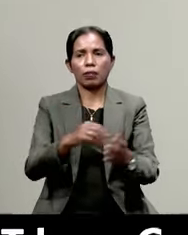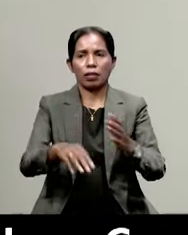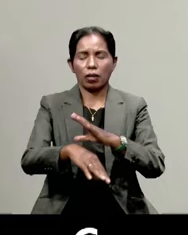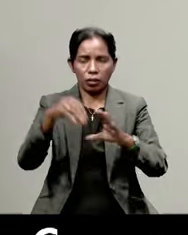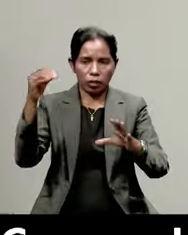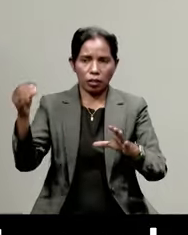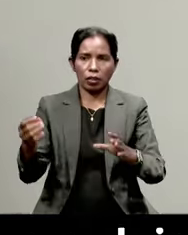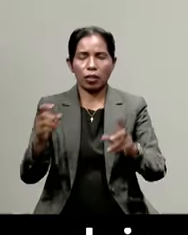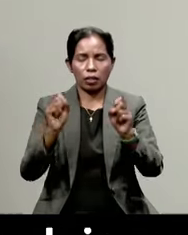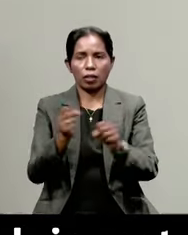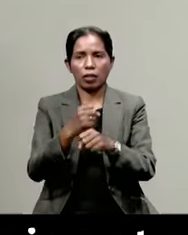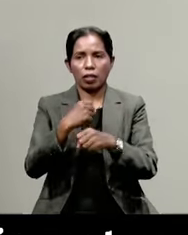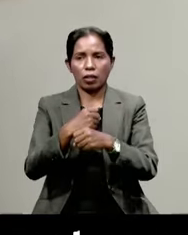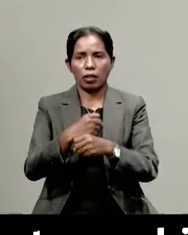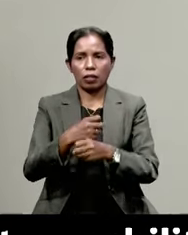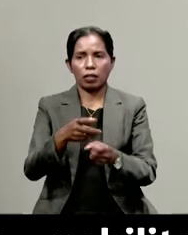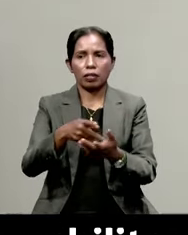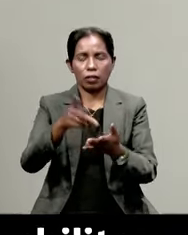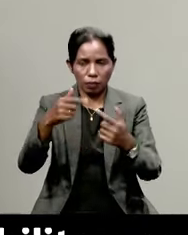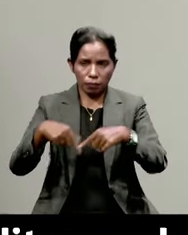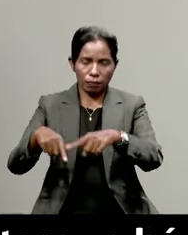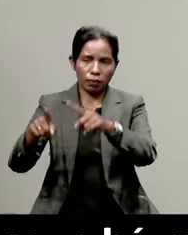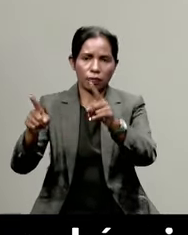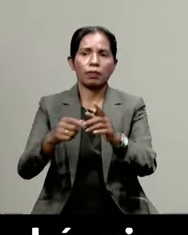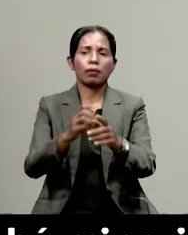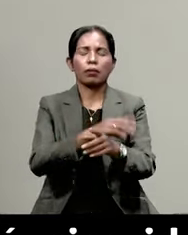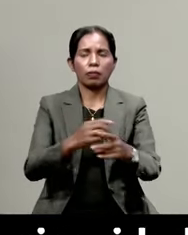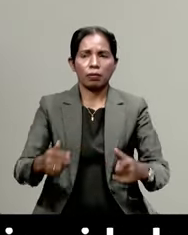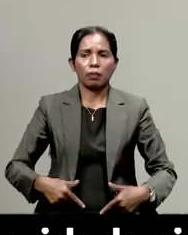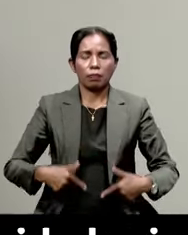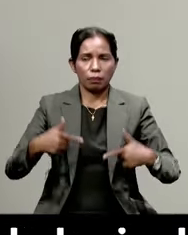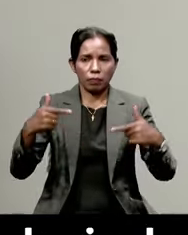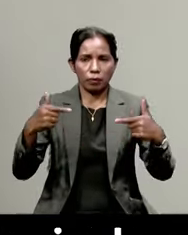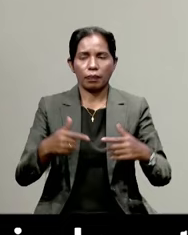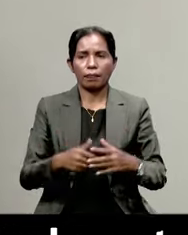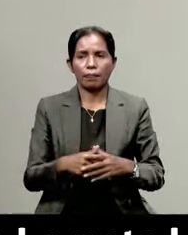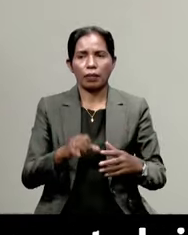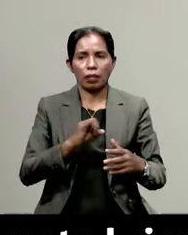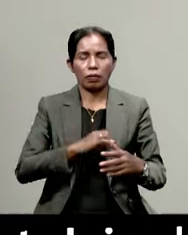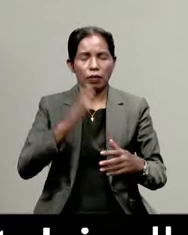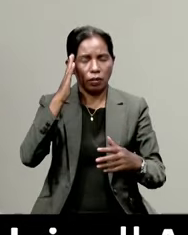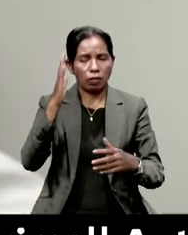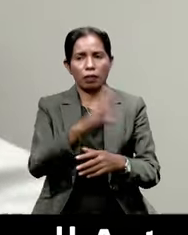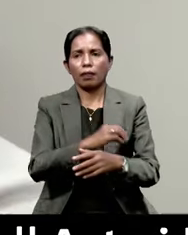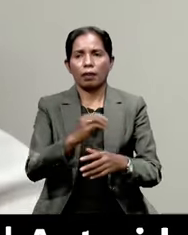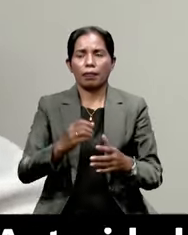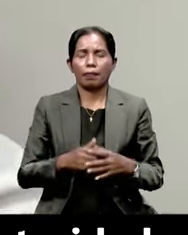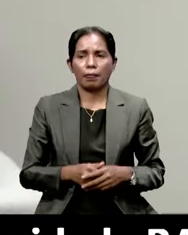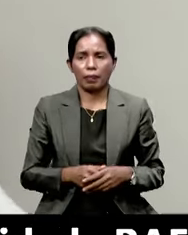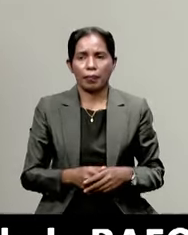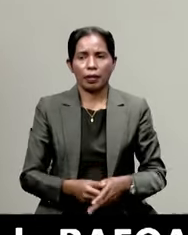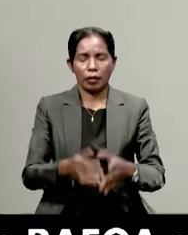ke be halu pa le recupera sa pa ne be be pida pa le ba mo so ho di moris to. Ne be hon ne hanu ma ket ne be